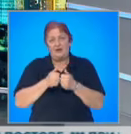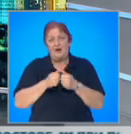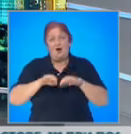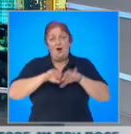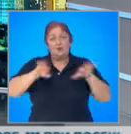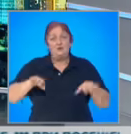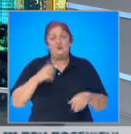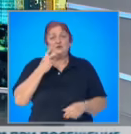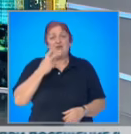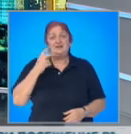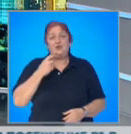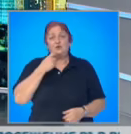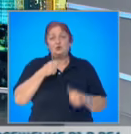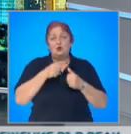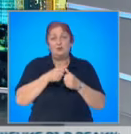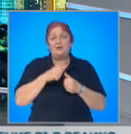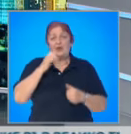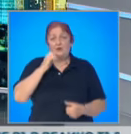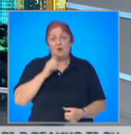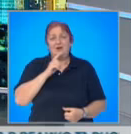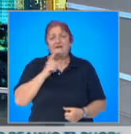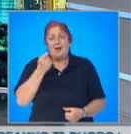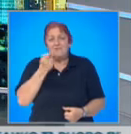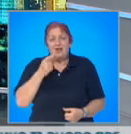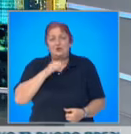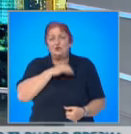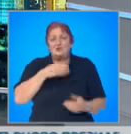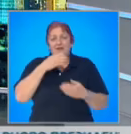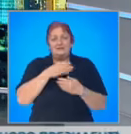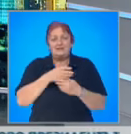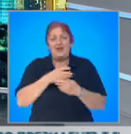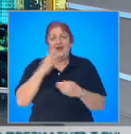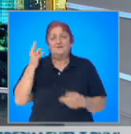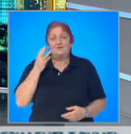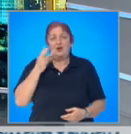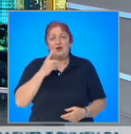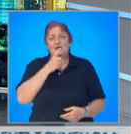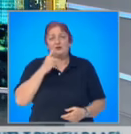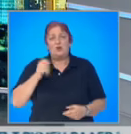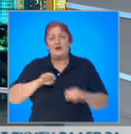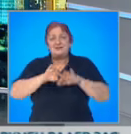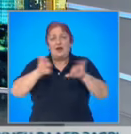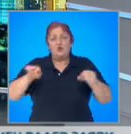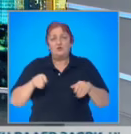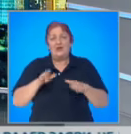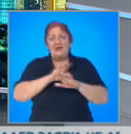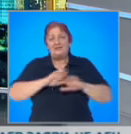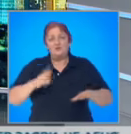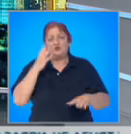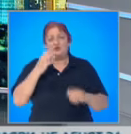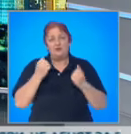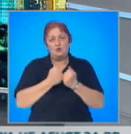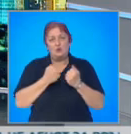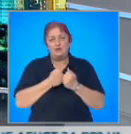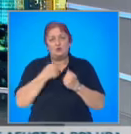турнира. А в плуването 22-годишният Любомир Епитропов за малко не успя да влезе в челната тройка на 100 метра бруст и завърши